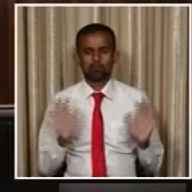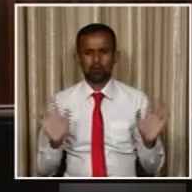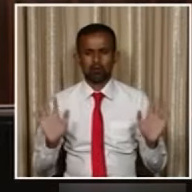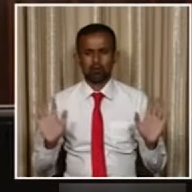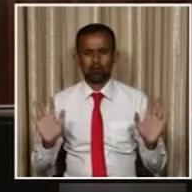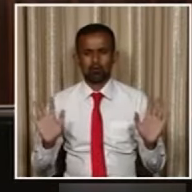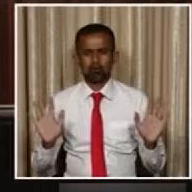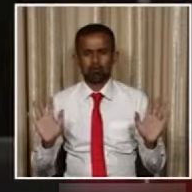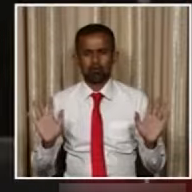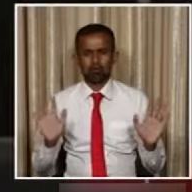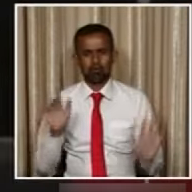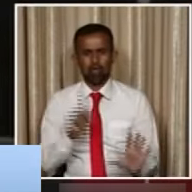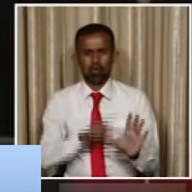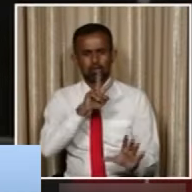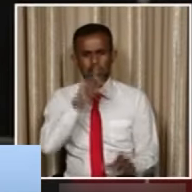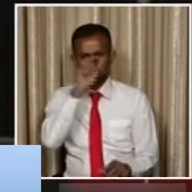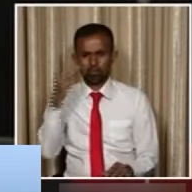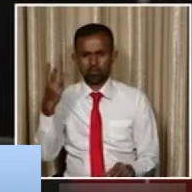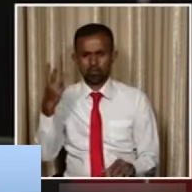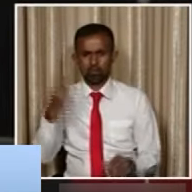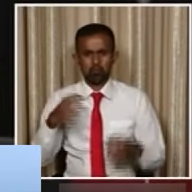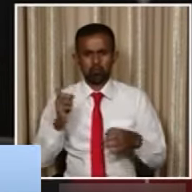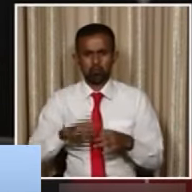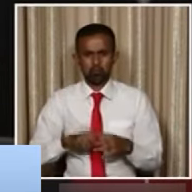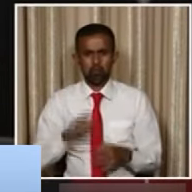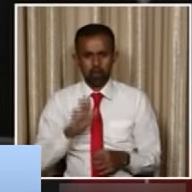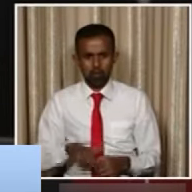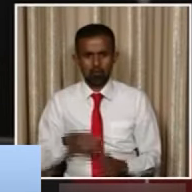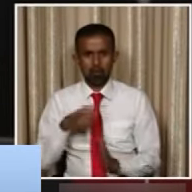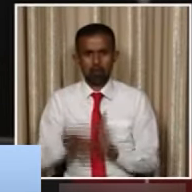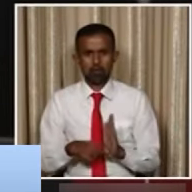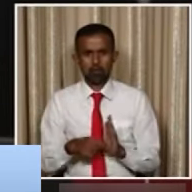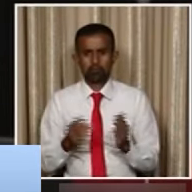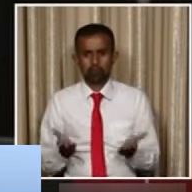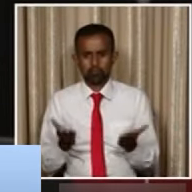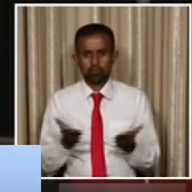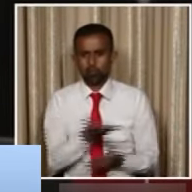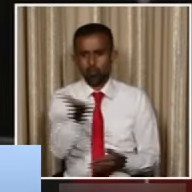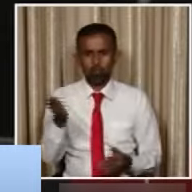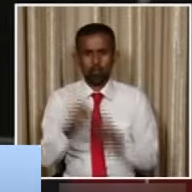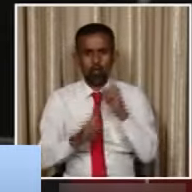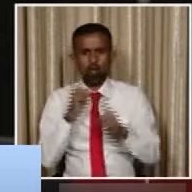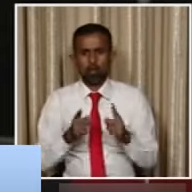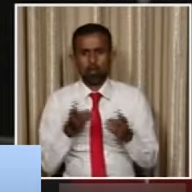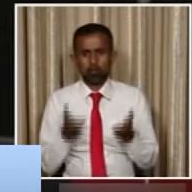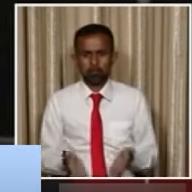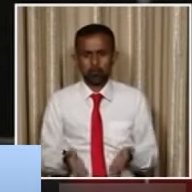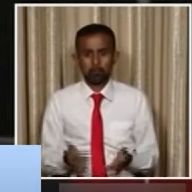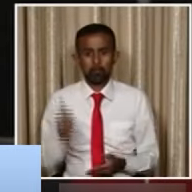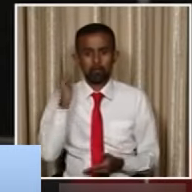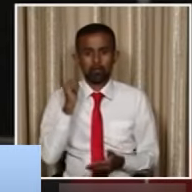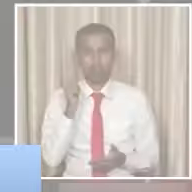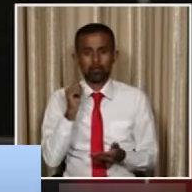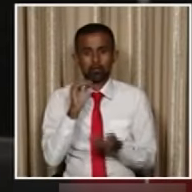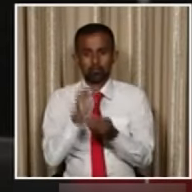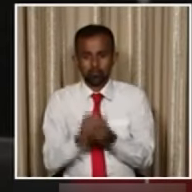දැන්. ඒ මේ අවුරුදු දෙකයි මාස තුන තුල කලබලයක් තිබුණ නිසා තමයි රට මෙතෙන්ට ගෙනාවේ. අද ඔය ඔක්කොම කතා කරන්නේ මේක මේකේද අල්ල ගන්නට